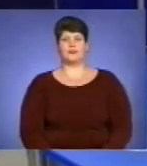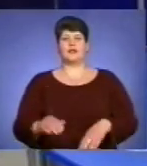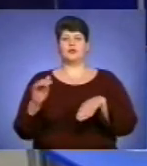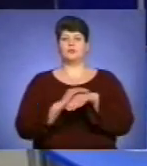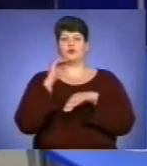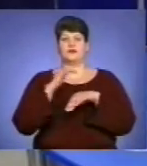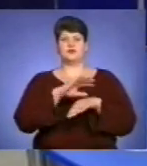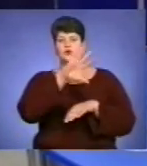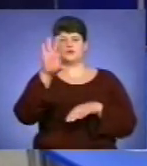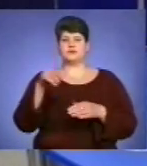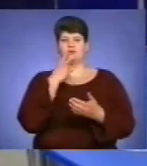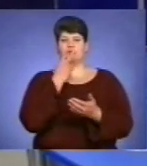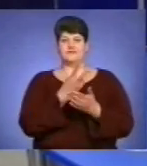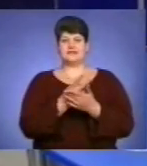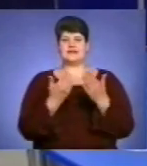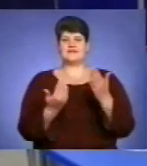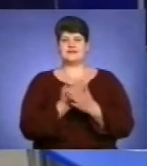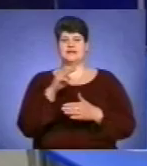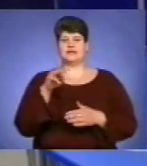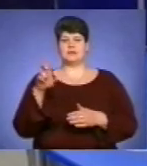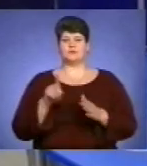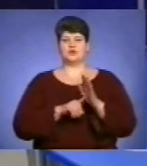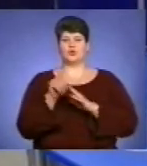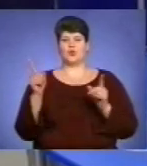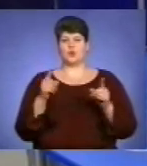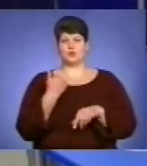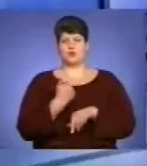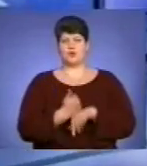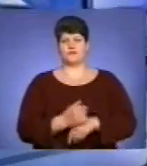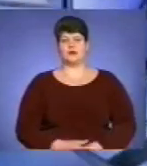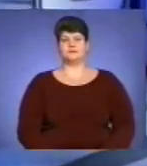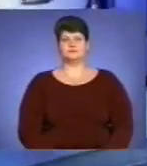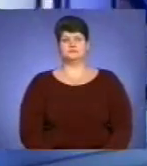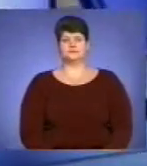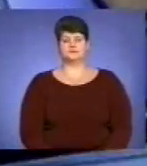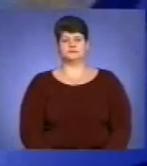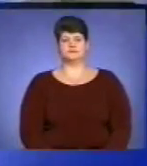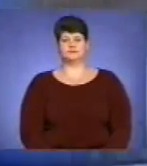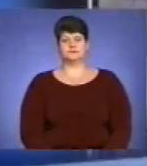Доброго вечора усім, хто дивиться «Вісті ТТБ». Спочатку коротко про головне.